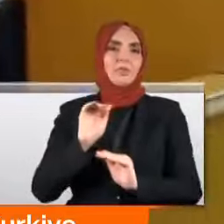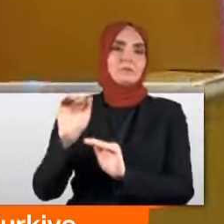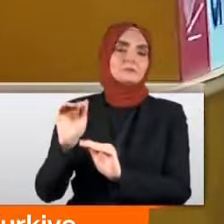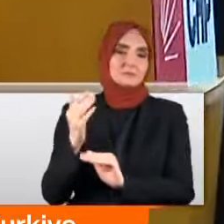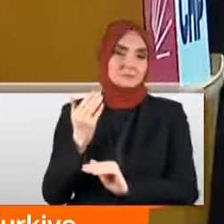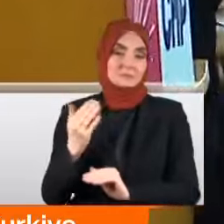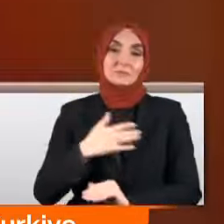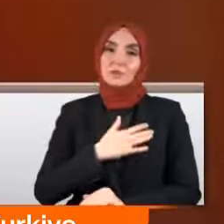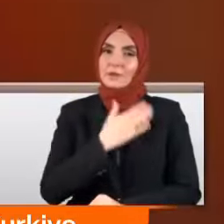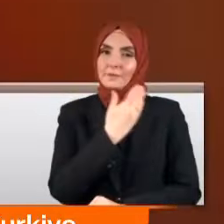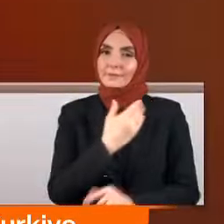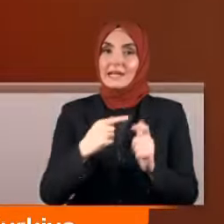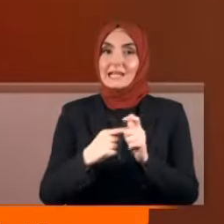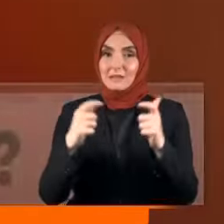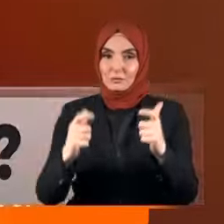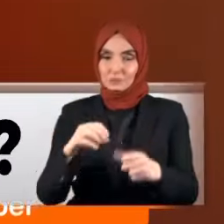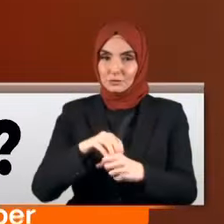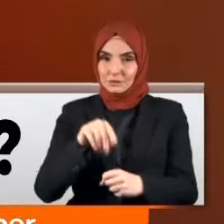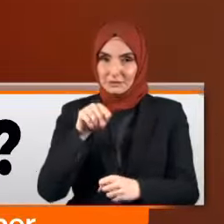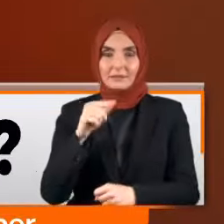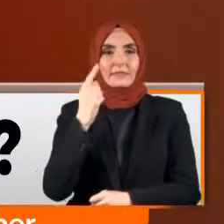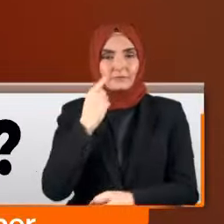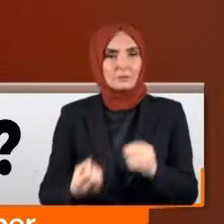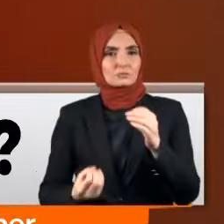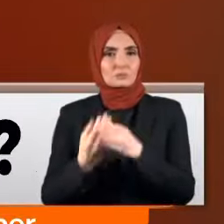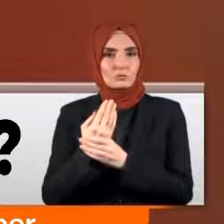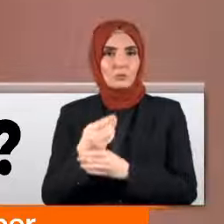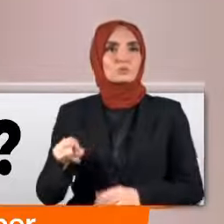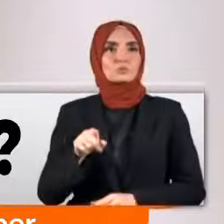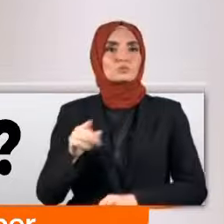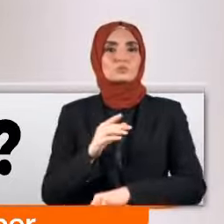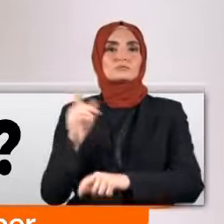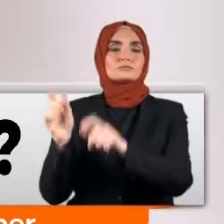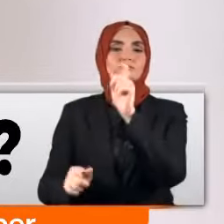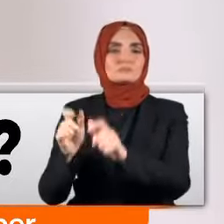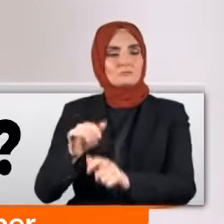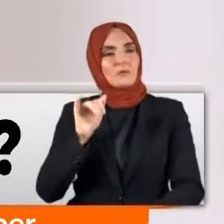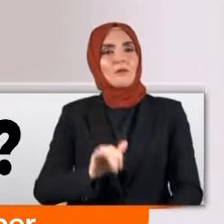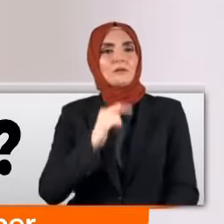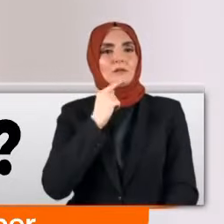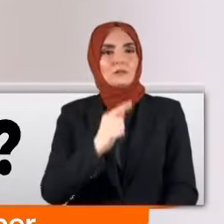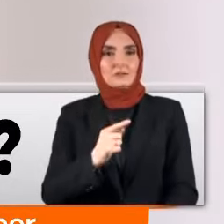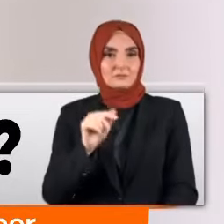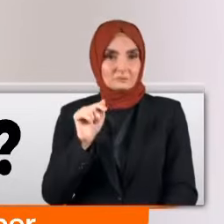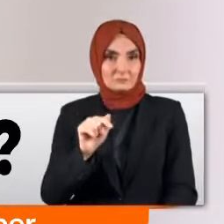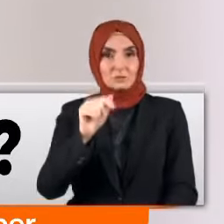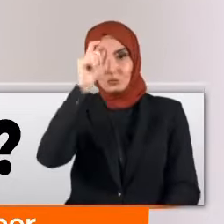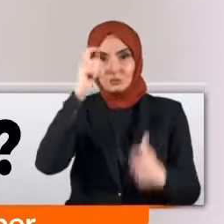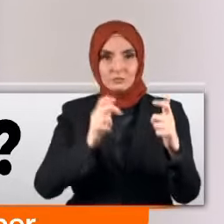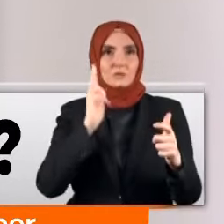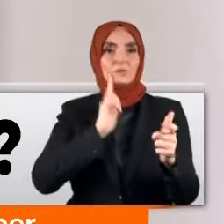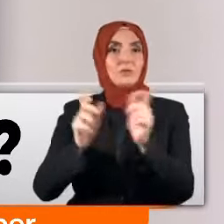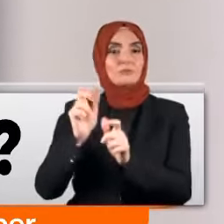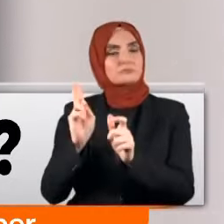CHP ise Esenyurt'ta devlet kurmak Kürtlerin hakkı ve Türkiye'li iş insanları Kürdistan'a gelsin gibi tepki çeken paylaşımlara